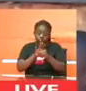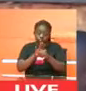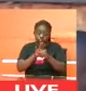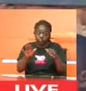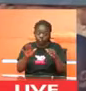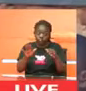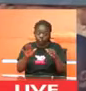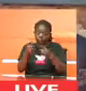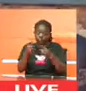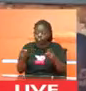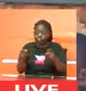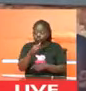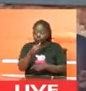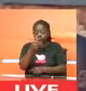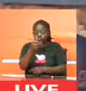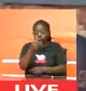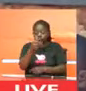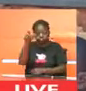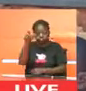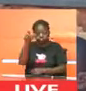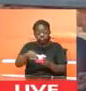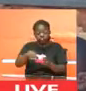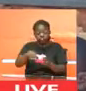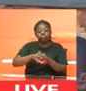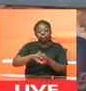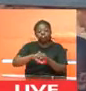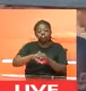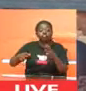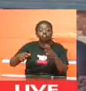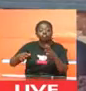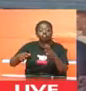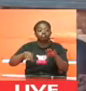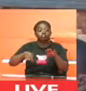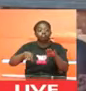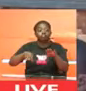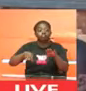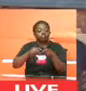nga bwebasanga omuntu essaawa nga zigenze ensonga enkulu si kumukuba